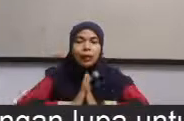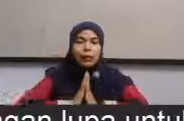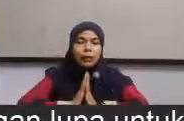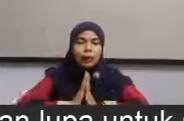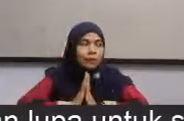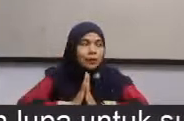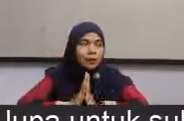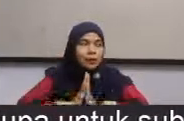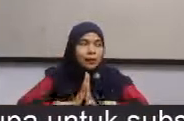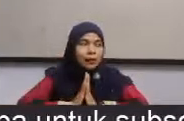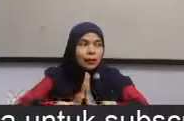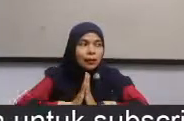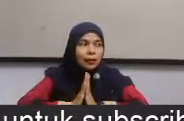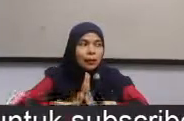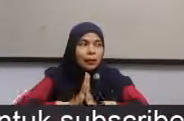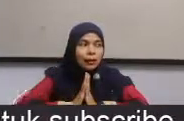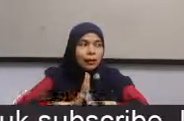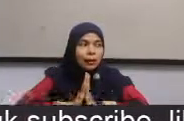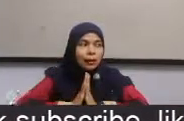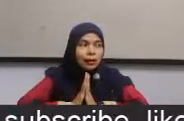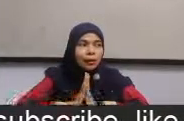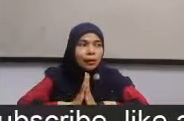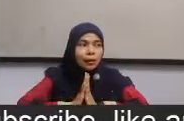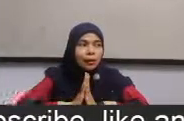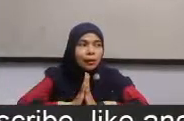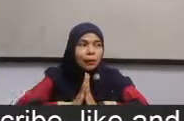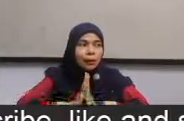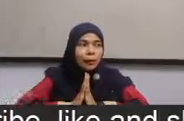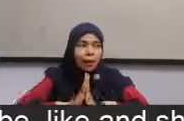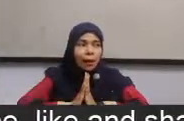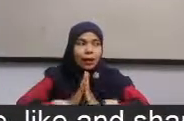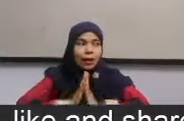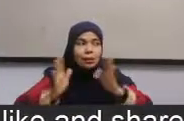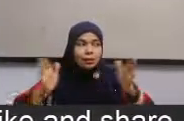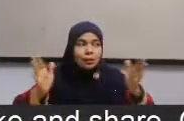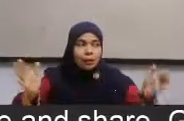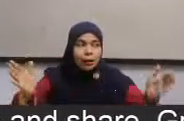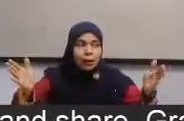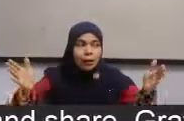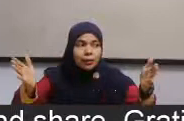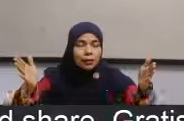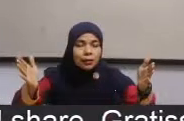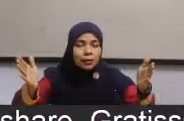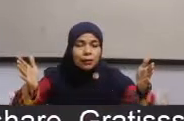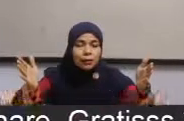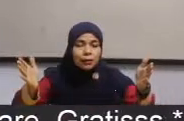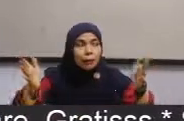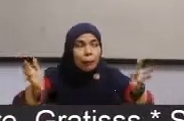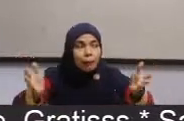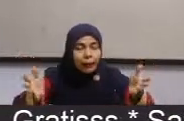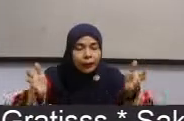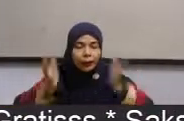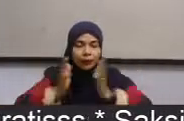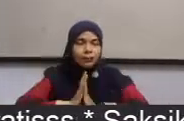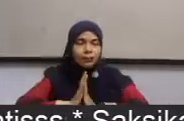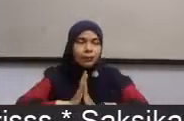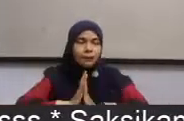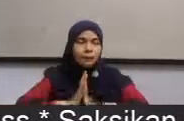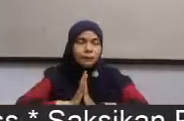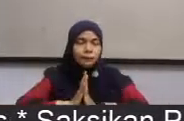atau misalnya apalagi Hai perkakas jadi perkakas jadi dompet